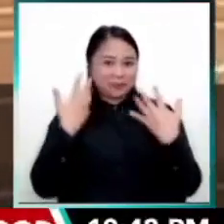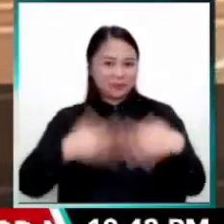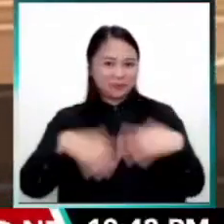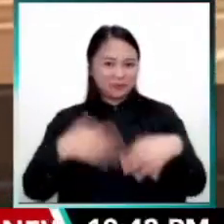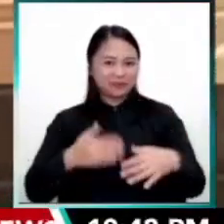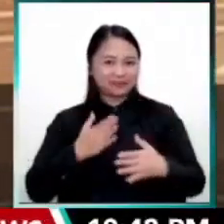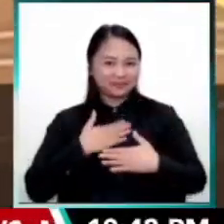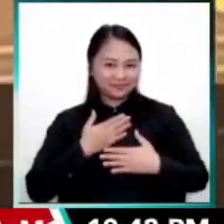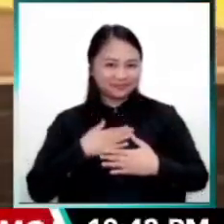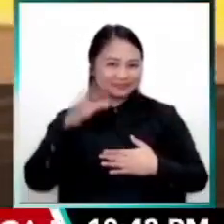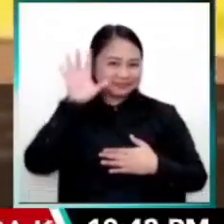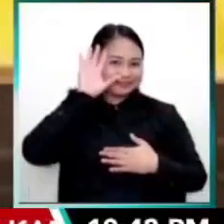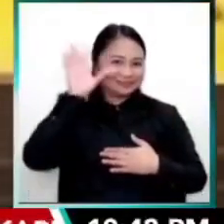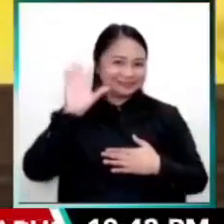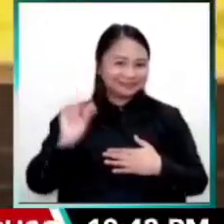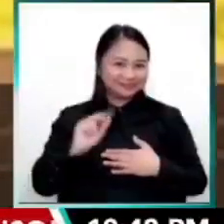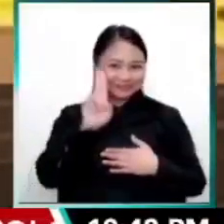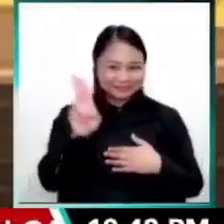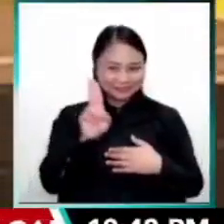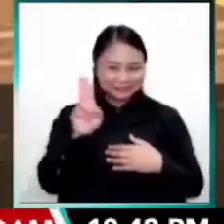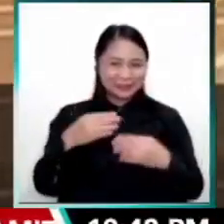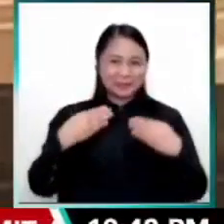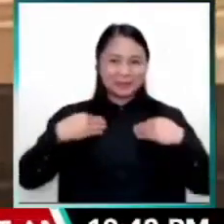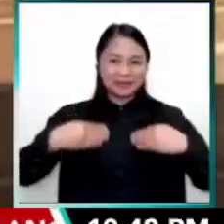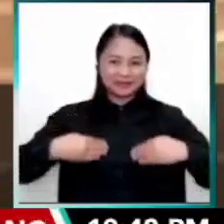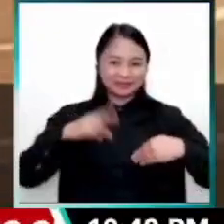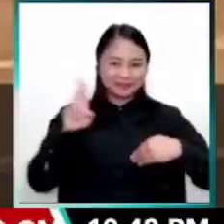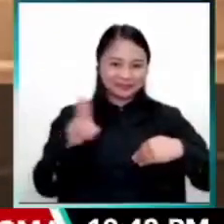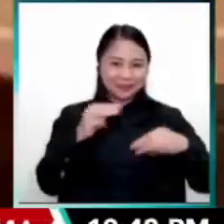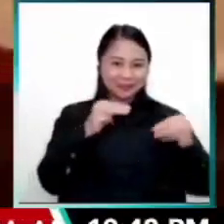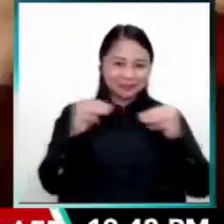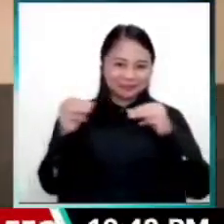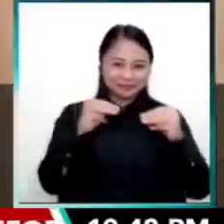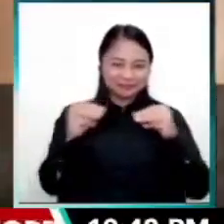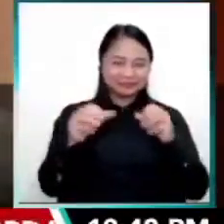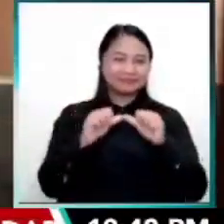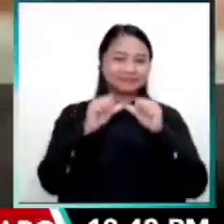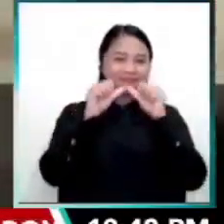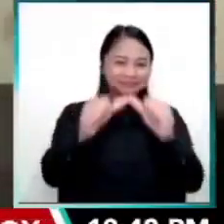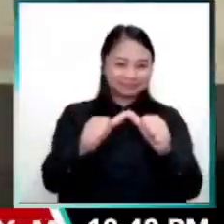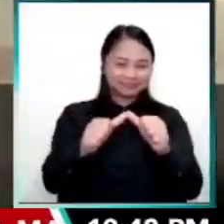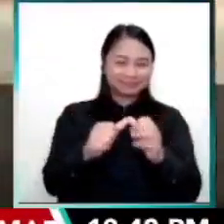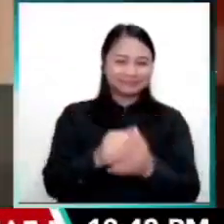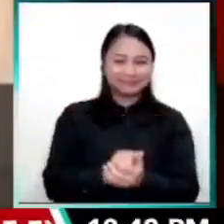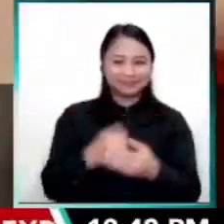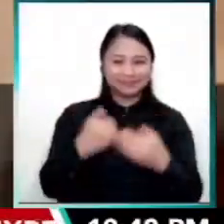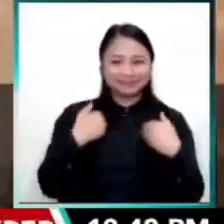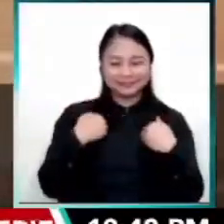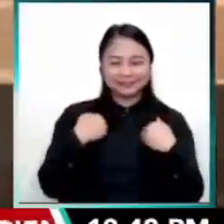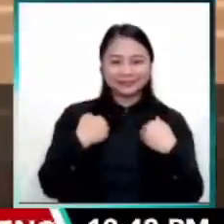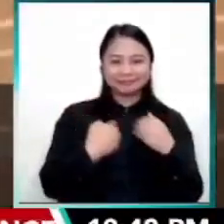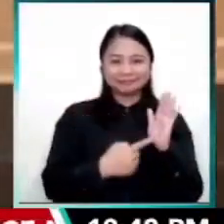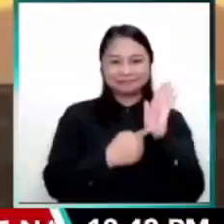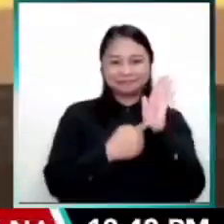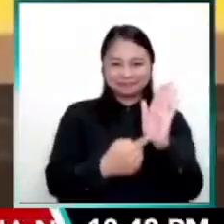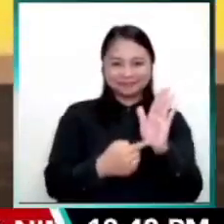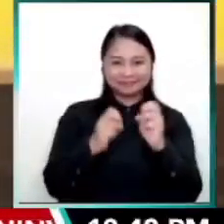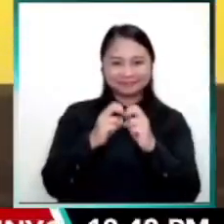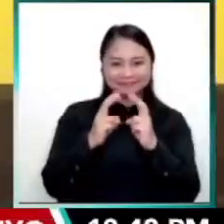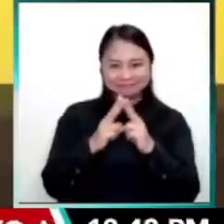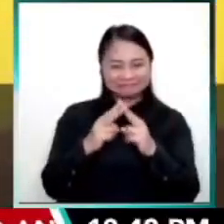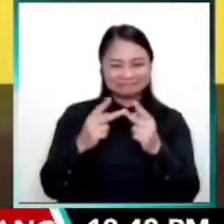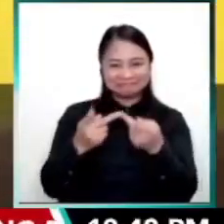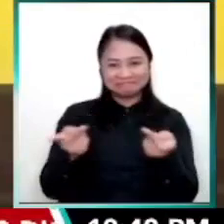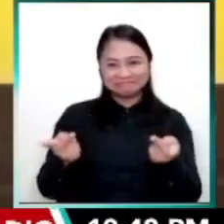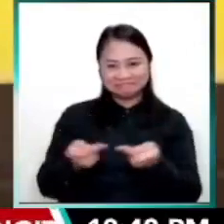mga stunts. Tuloy-tuloy rin ang kanyang exhibitions tuwing halftime at kahit pa nasa sideline. Matagal na